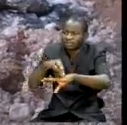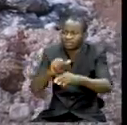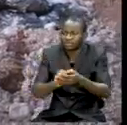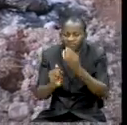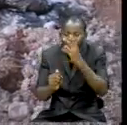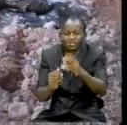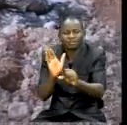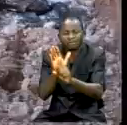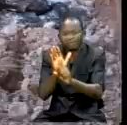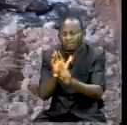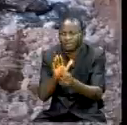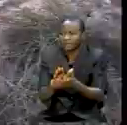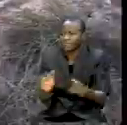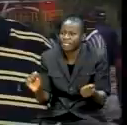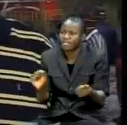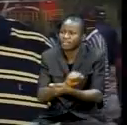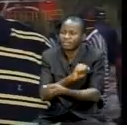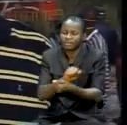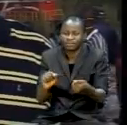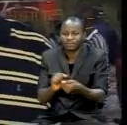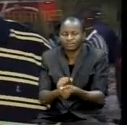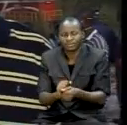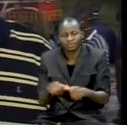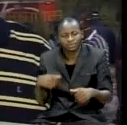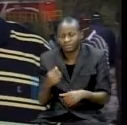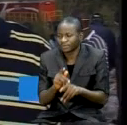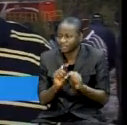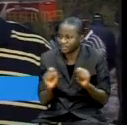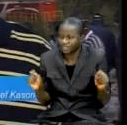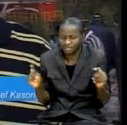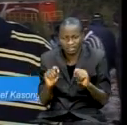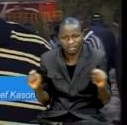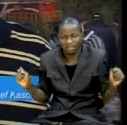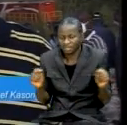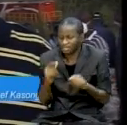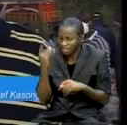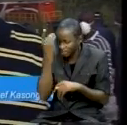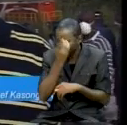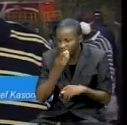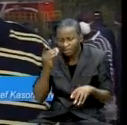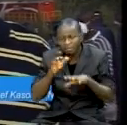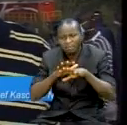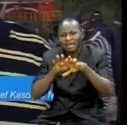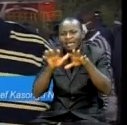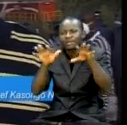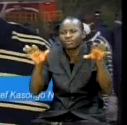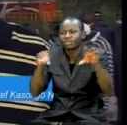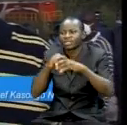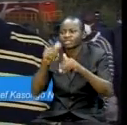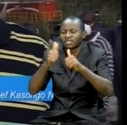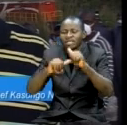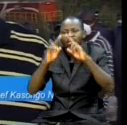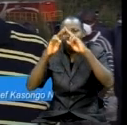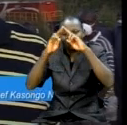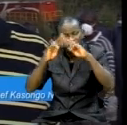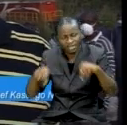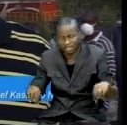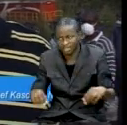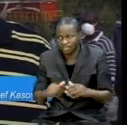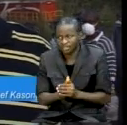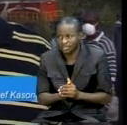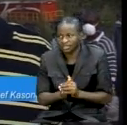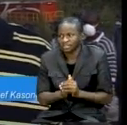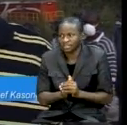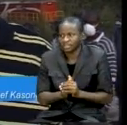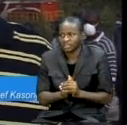grand chef très éprouvé, très éprouvé. Il y a dans chaque village.